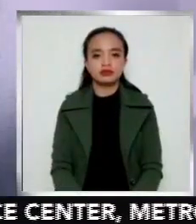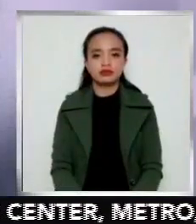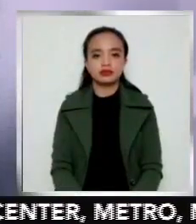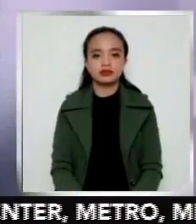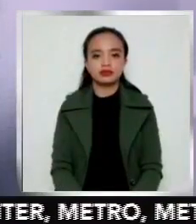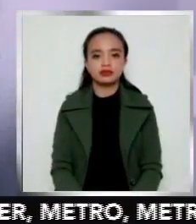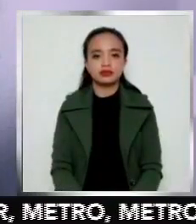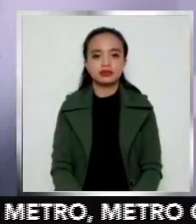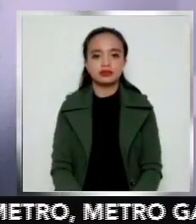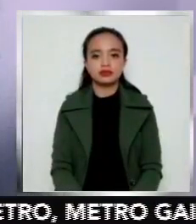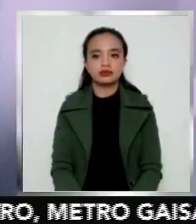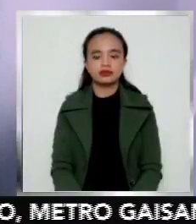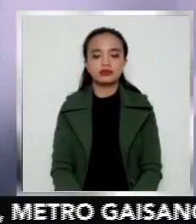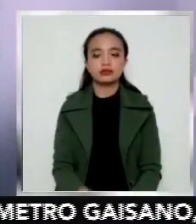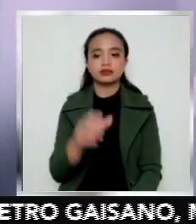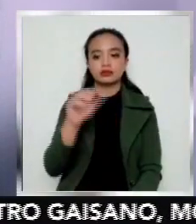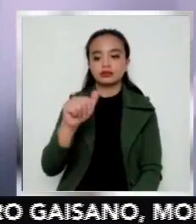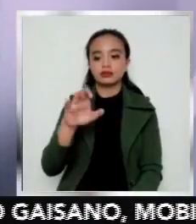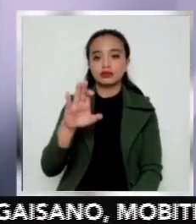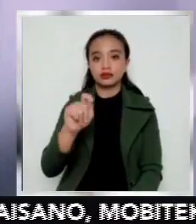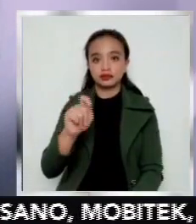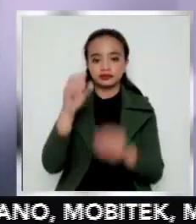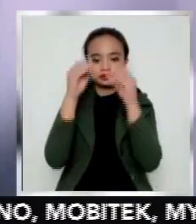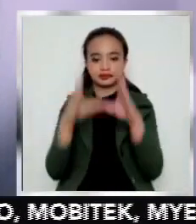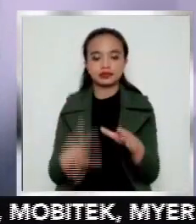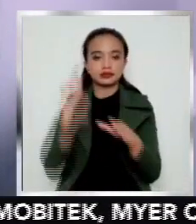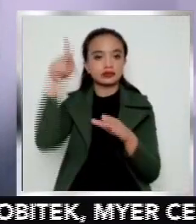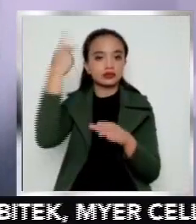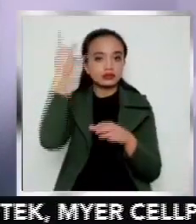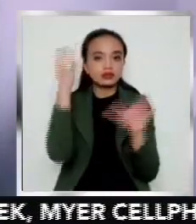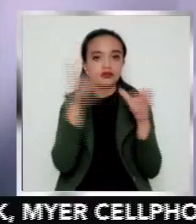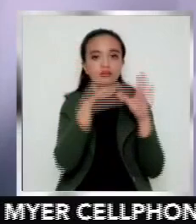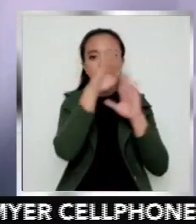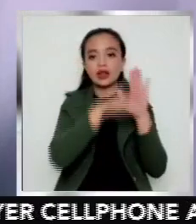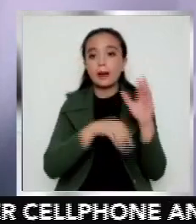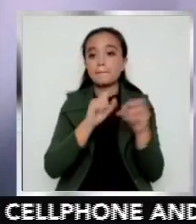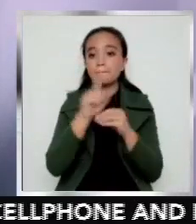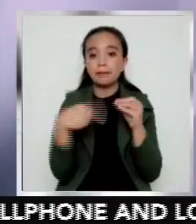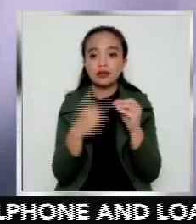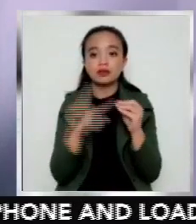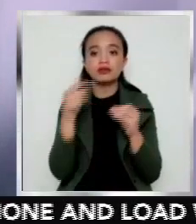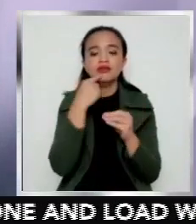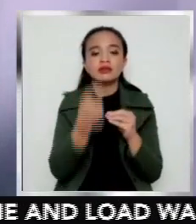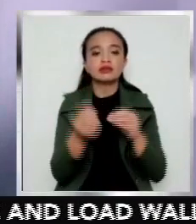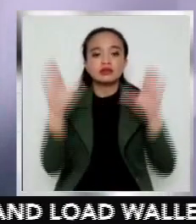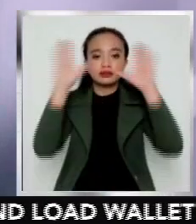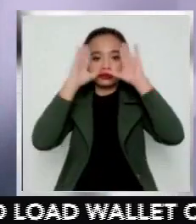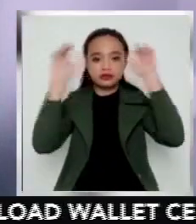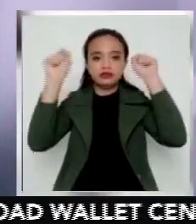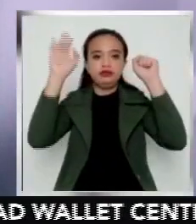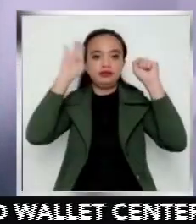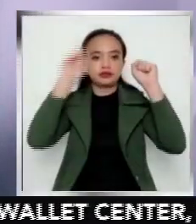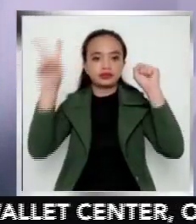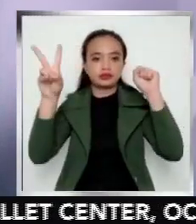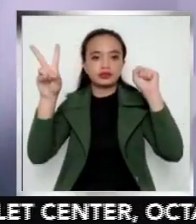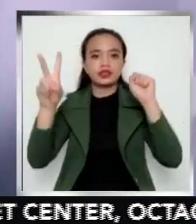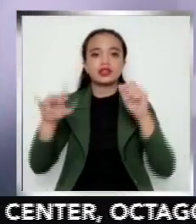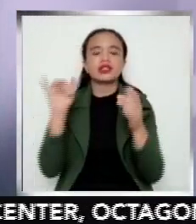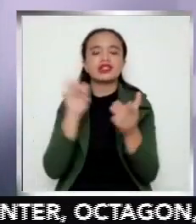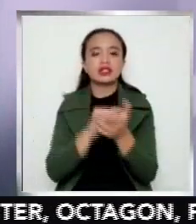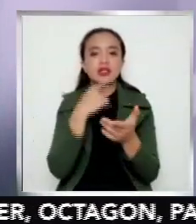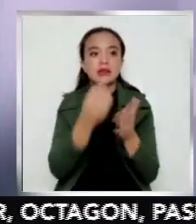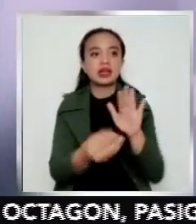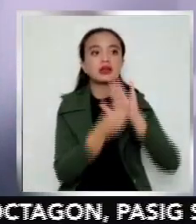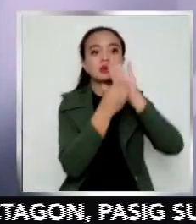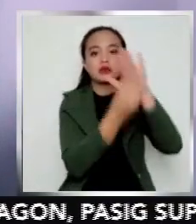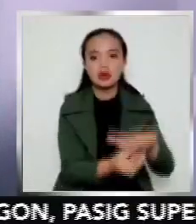Sinagot ni ACT Teachers Party List Representative Franz Castro ang pahayag ni dating Pangulong Rodrigo Duterte na ino-oppress o